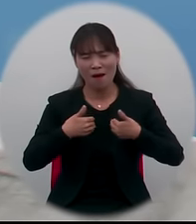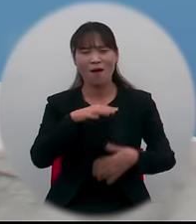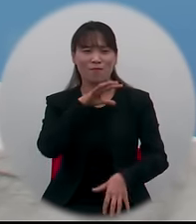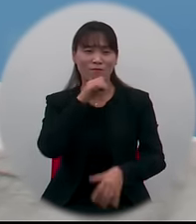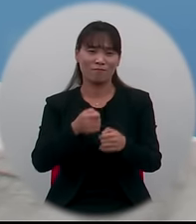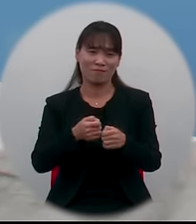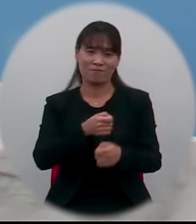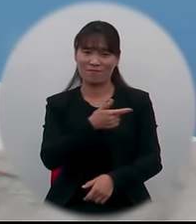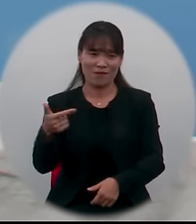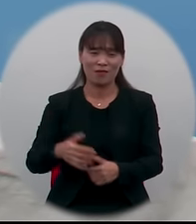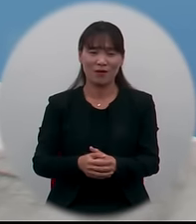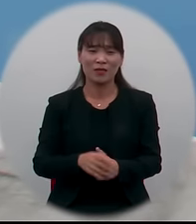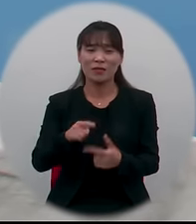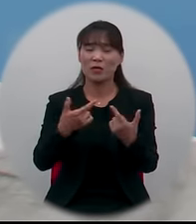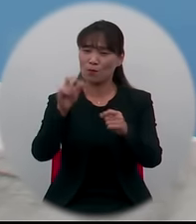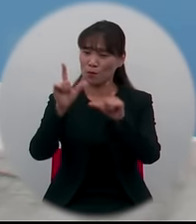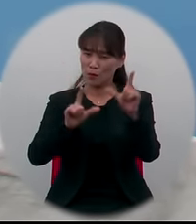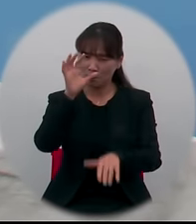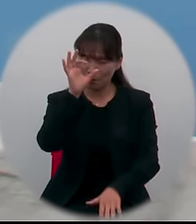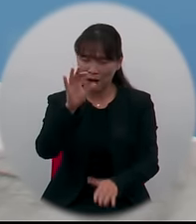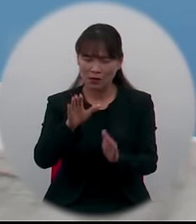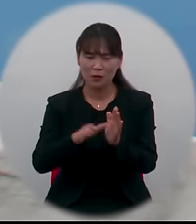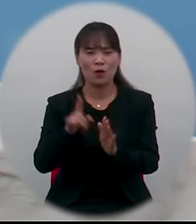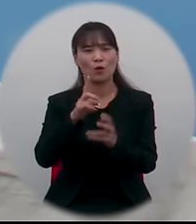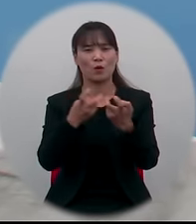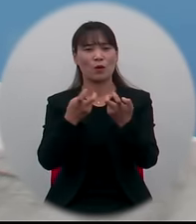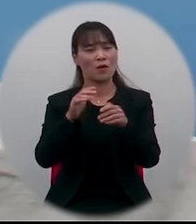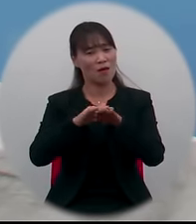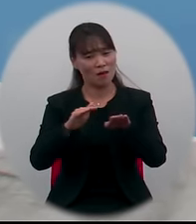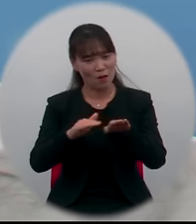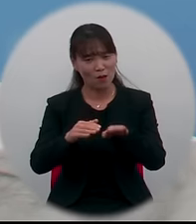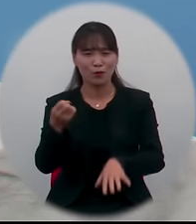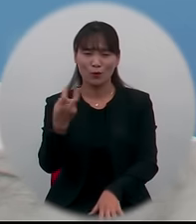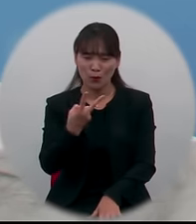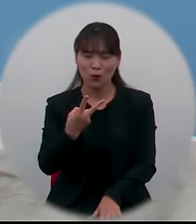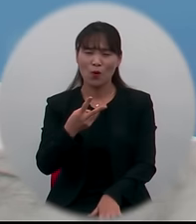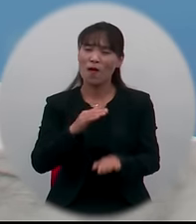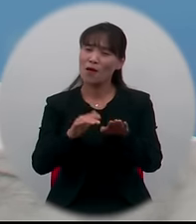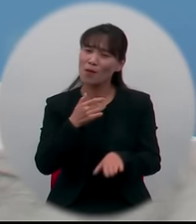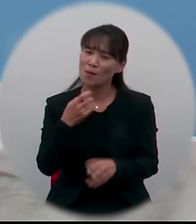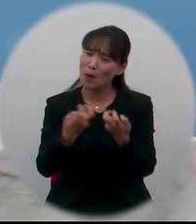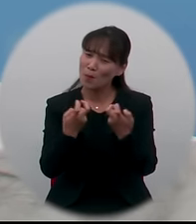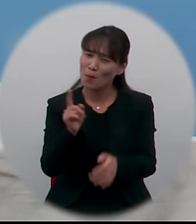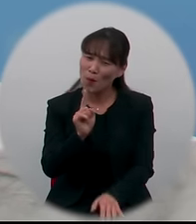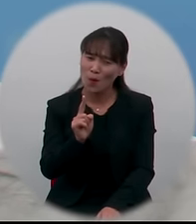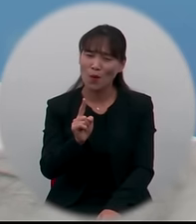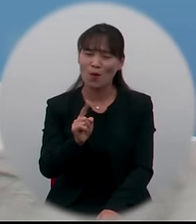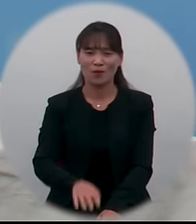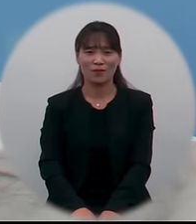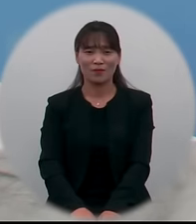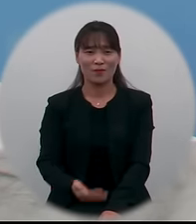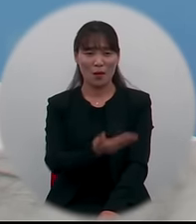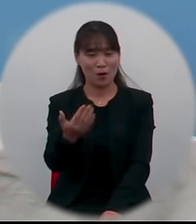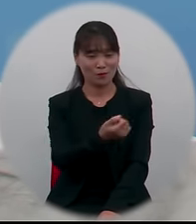들리고 있다고 하는데요 자 이런 장면을 보셨을 때 어떻게 해결하셨나요 있습니까